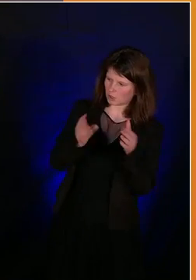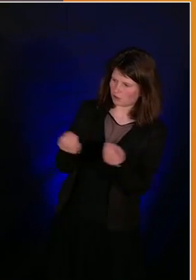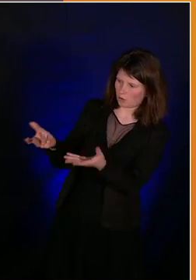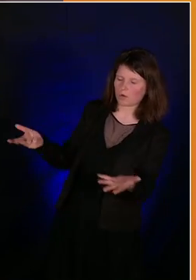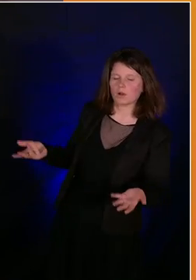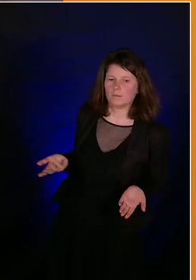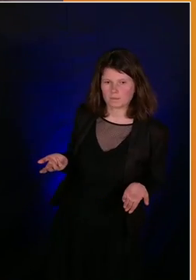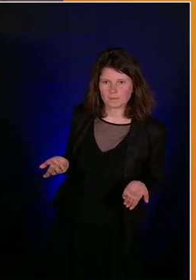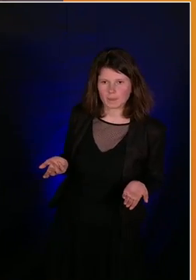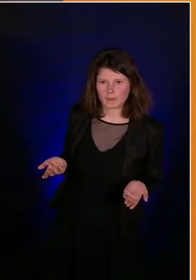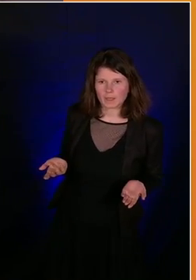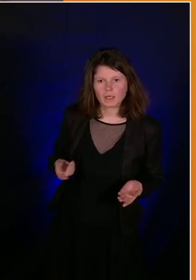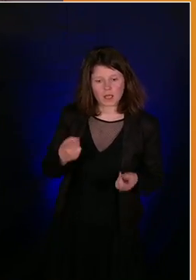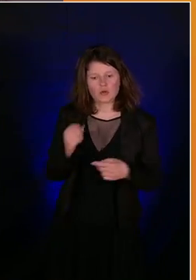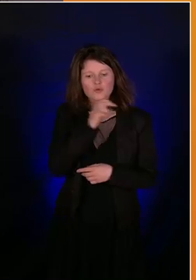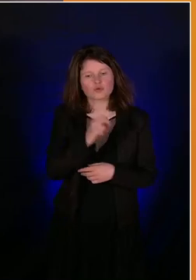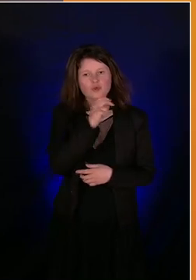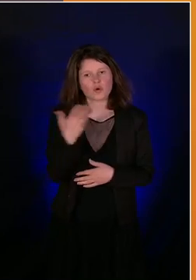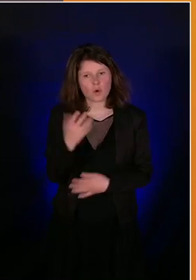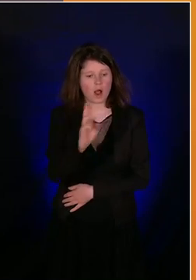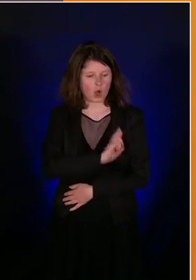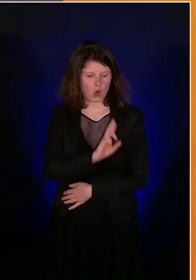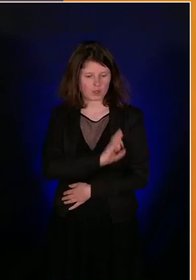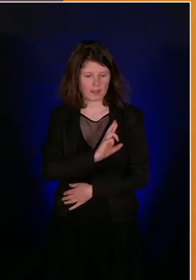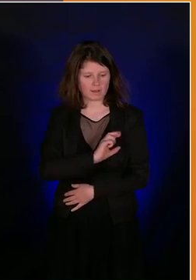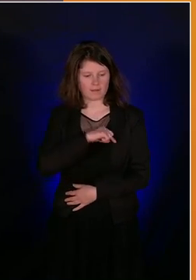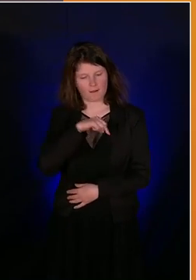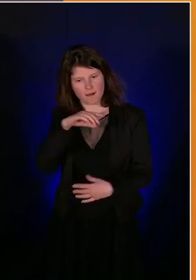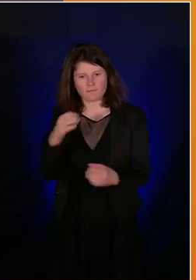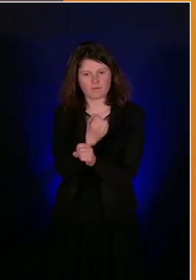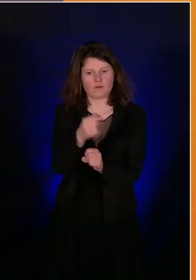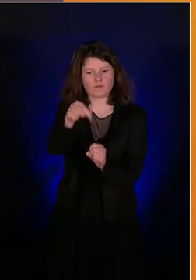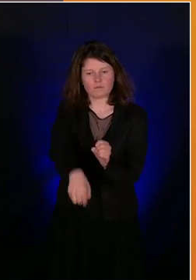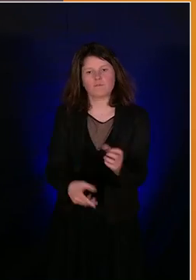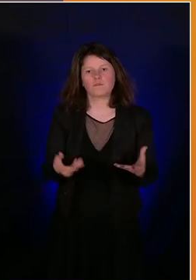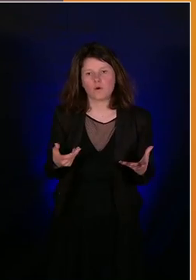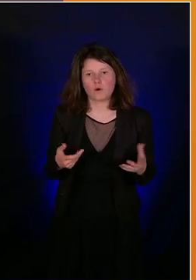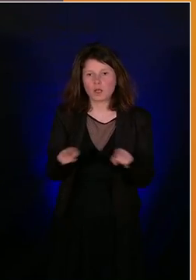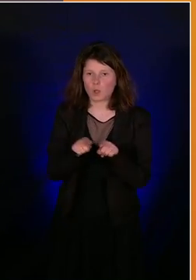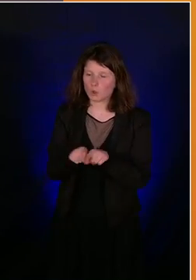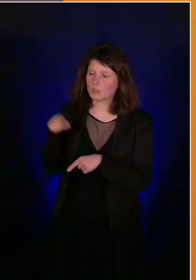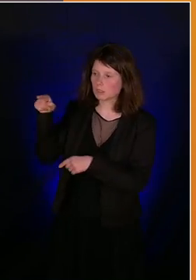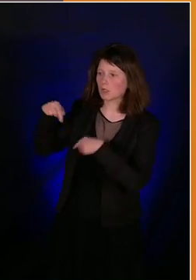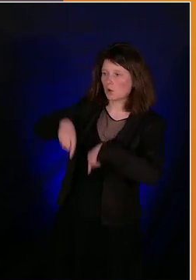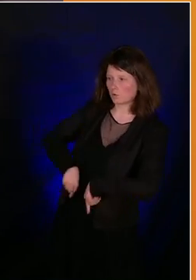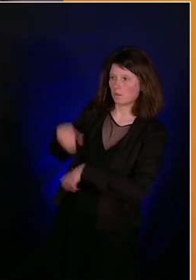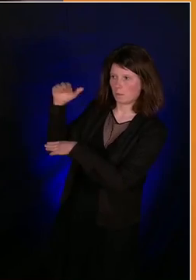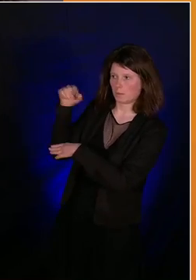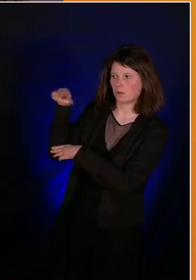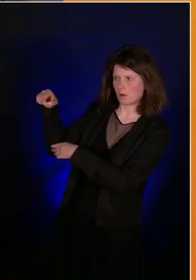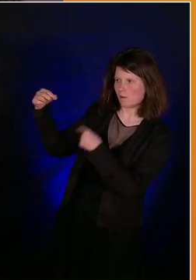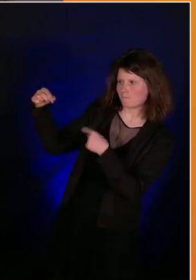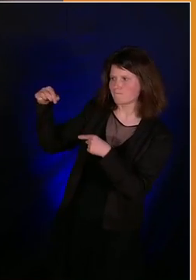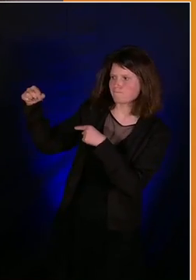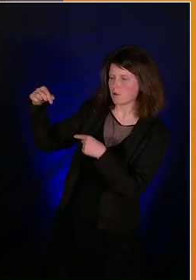gagner de remporter la victoire des retraites de la lutte contre le gouvernement contre le patronat parce que cela emmènera à